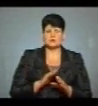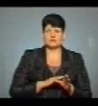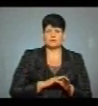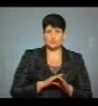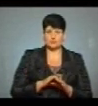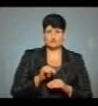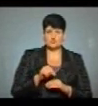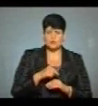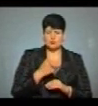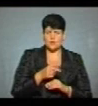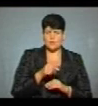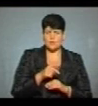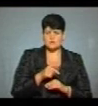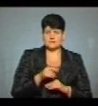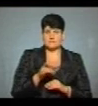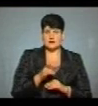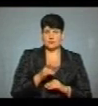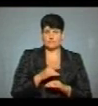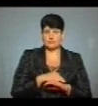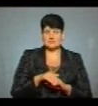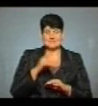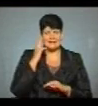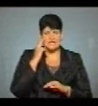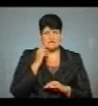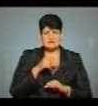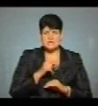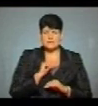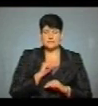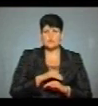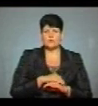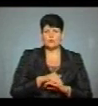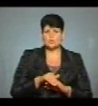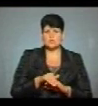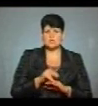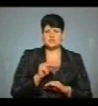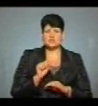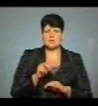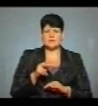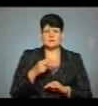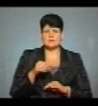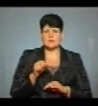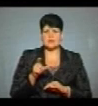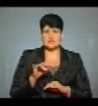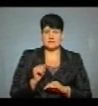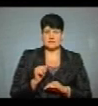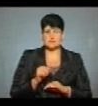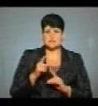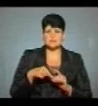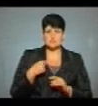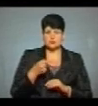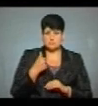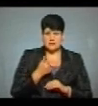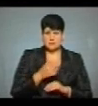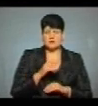виконуватися в цьому році в районі вулиці Київська, вулиці Чалдаєва, а наступний рік в районі вулиці Володимира